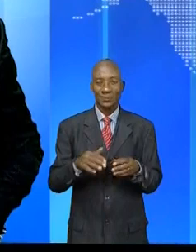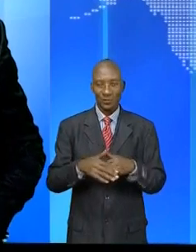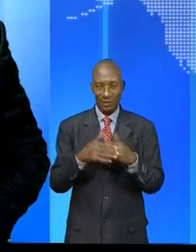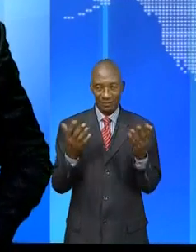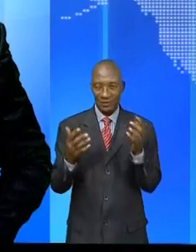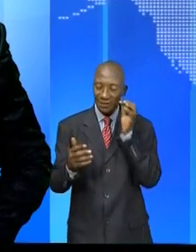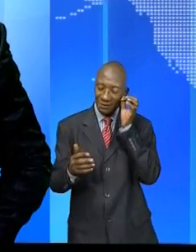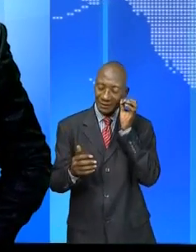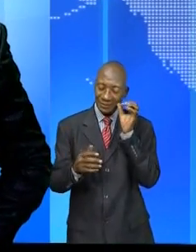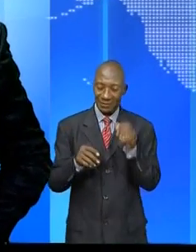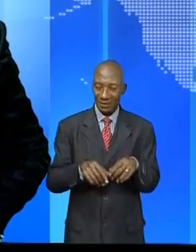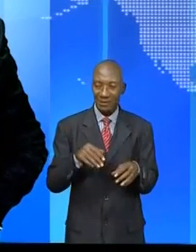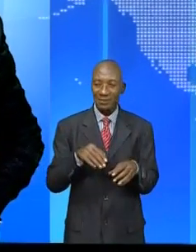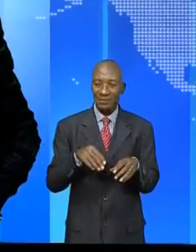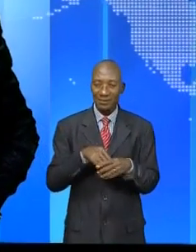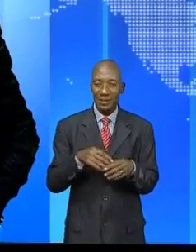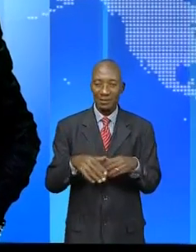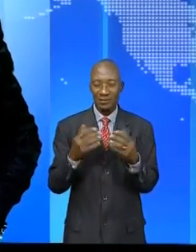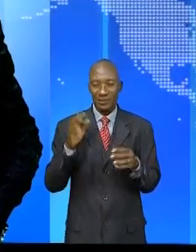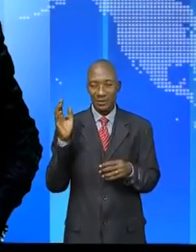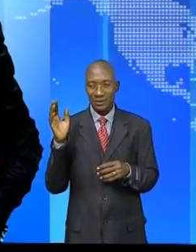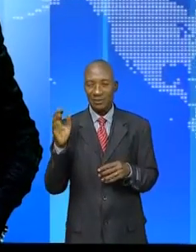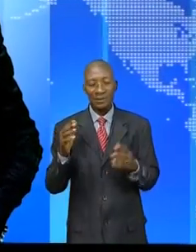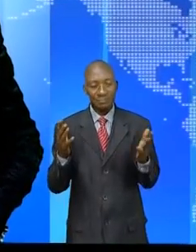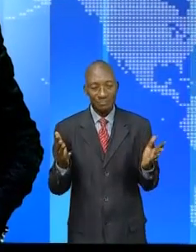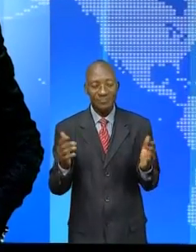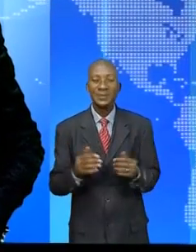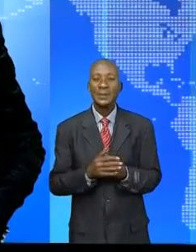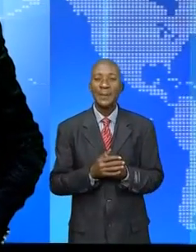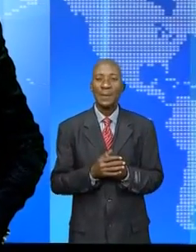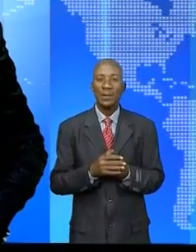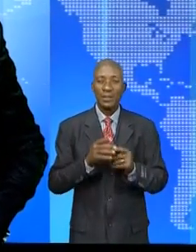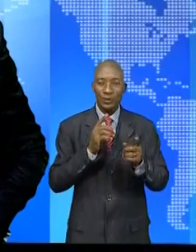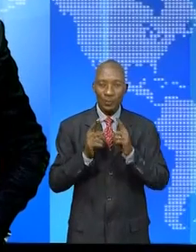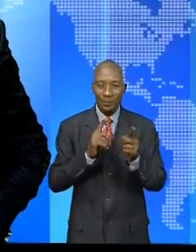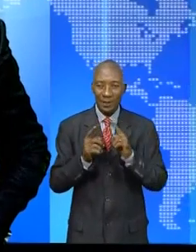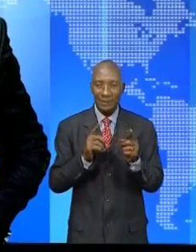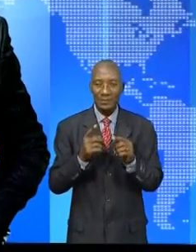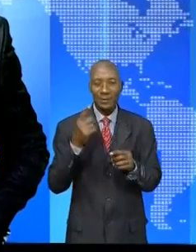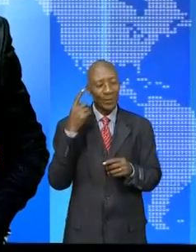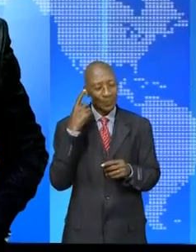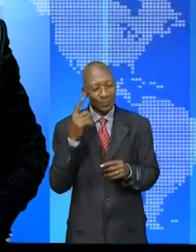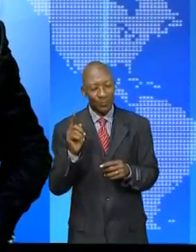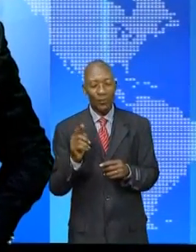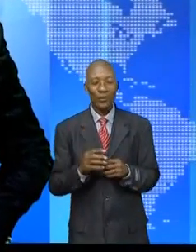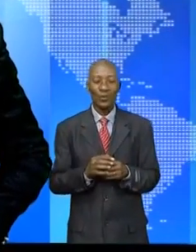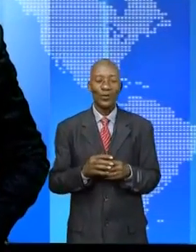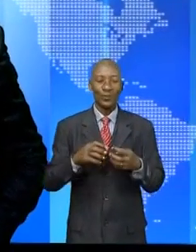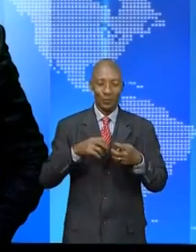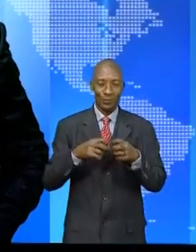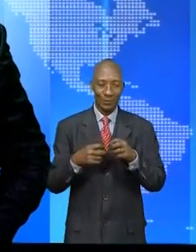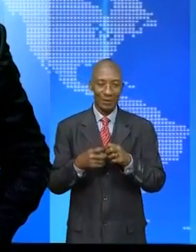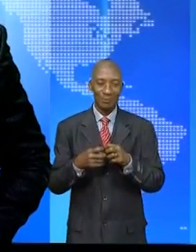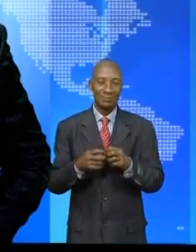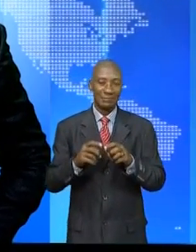force du feu ravageant, resté jusqu'à là à la belle étoile sans aucun secours. Ces sinistrés viennent de retrouver un peu de sourire avec